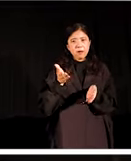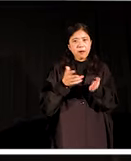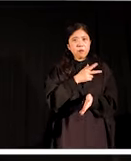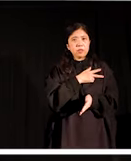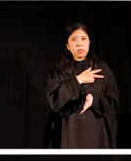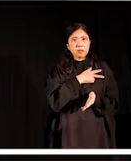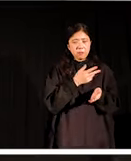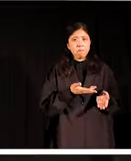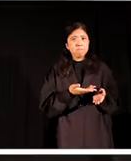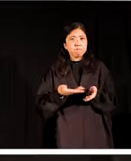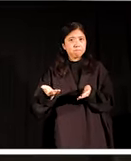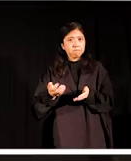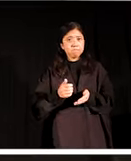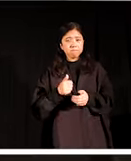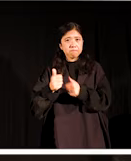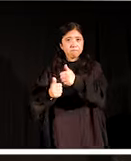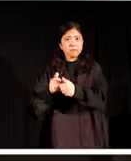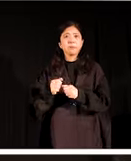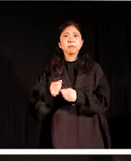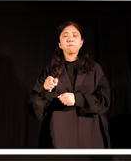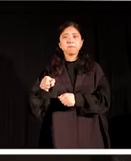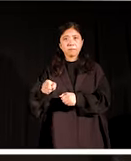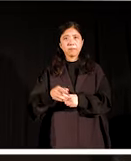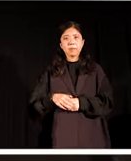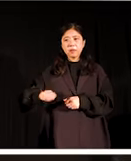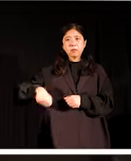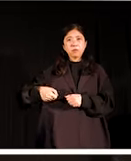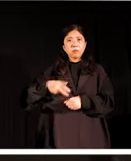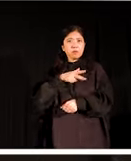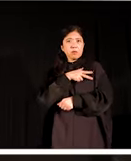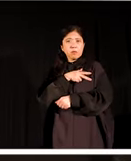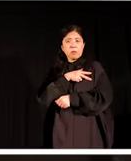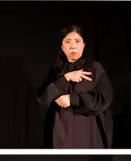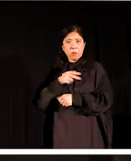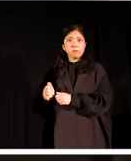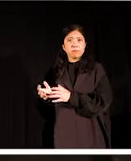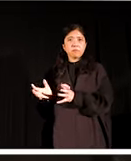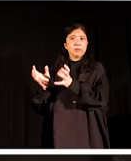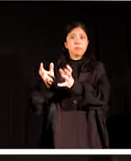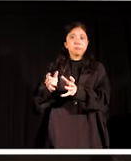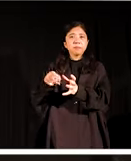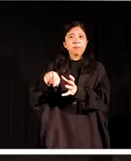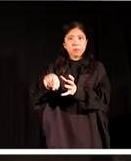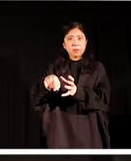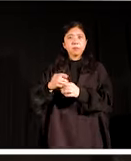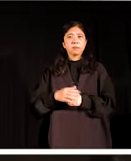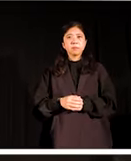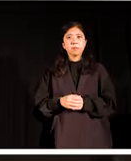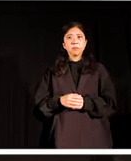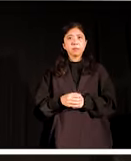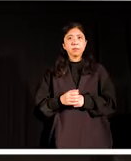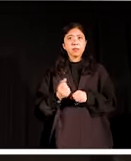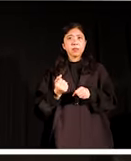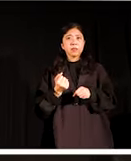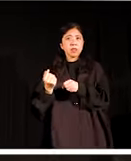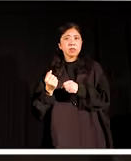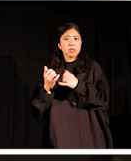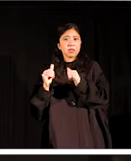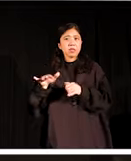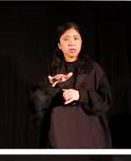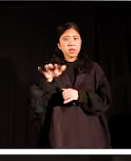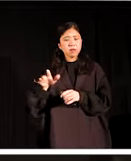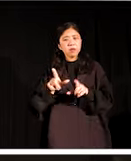てまカンボジアからもあの日本人のスタッフが行ってあのこういった避難所とかであのこの避難してる方々のあの健康と